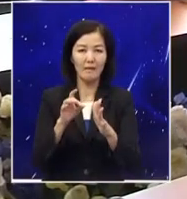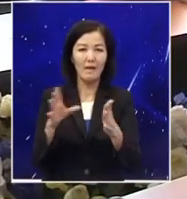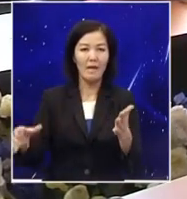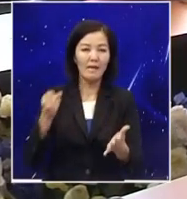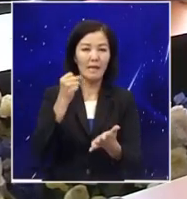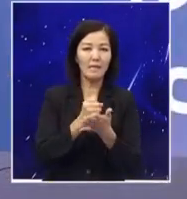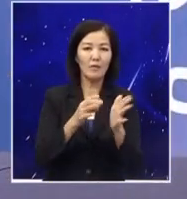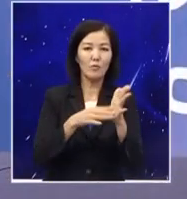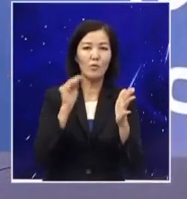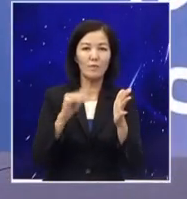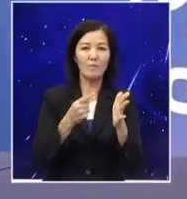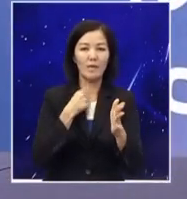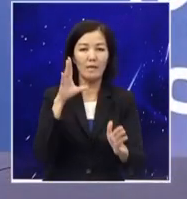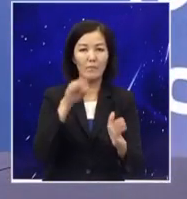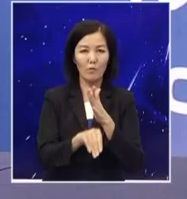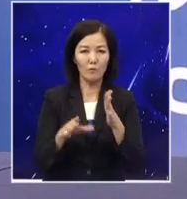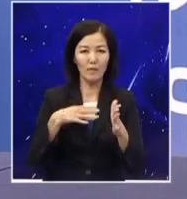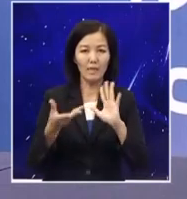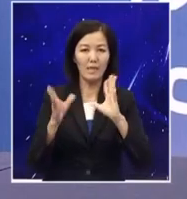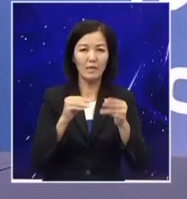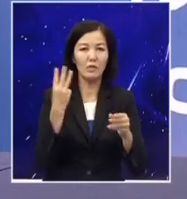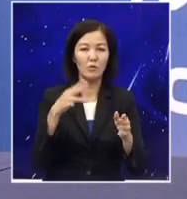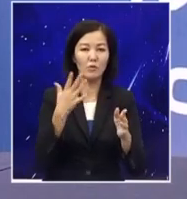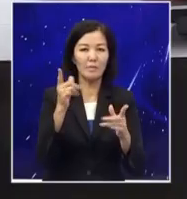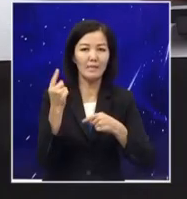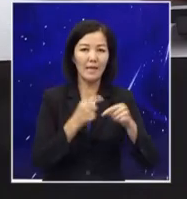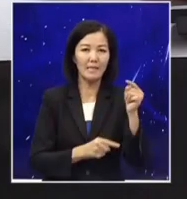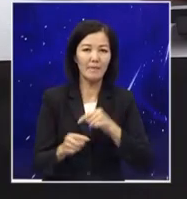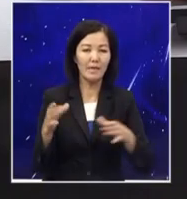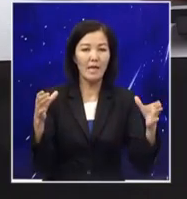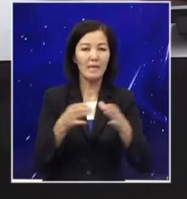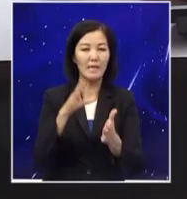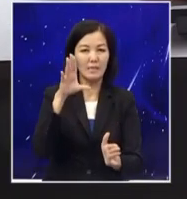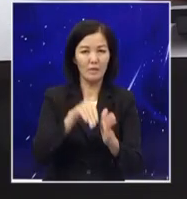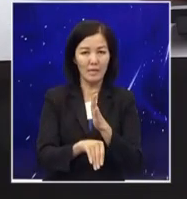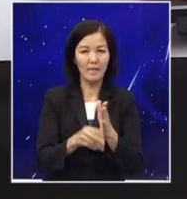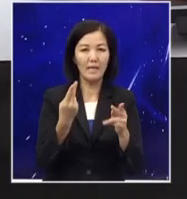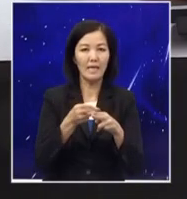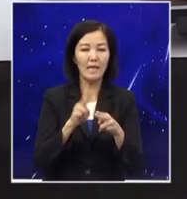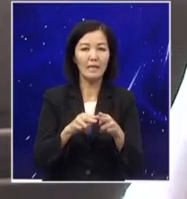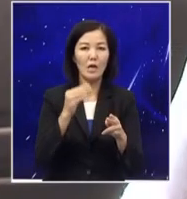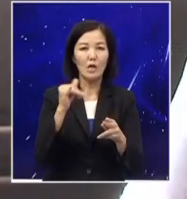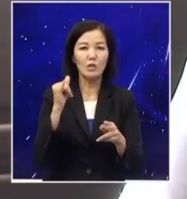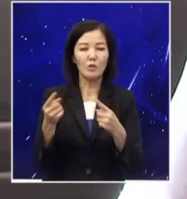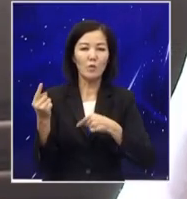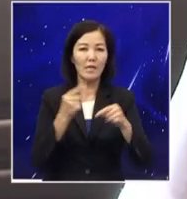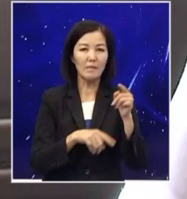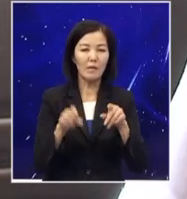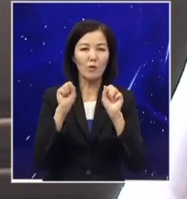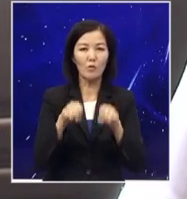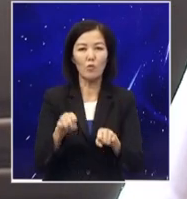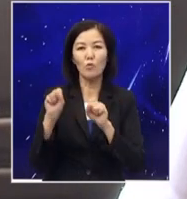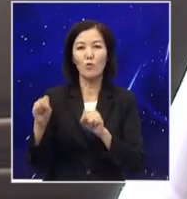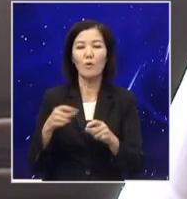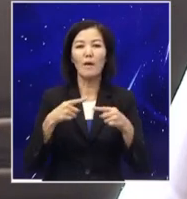өңірден 9 мыңнан аса адам дауыс берді. Нәтижесінде 35 кәсіпкер осы кеңестің мүшесі атанды. Енді олар жетісулық кәсіпкерлердің